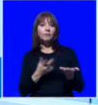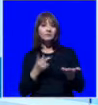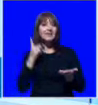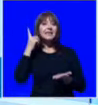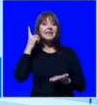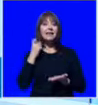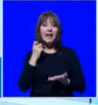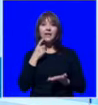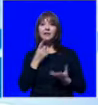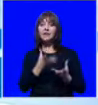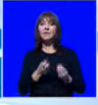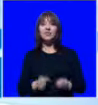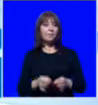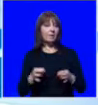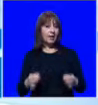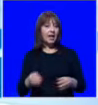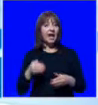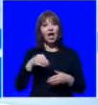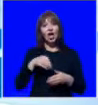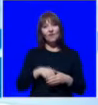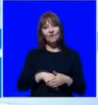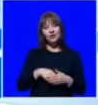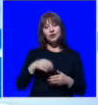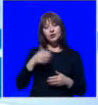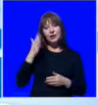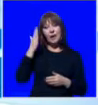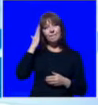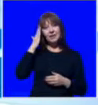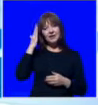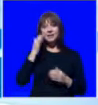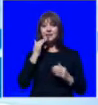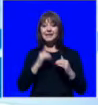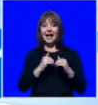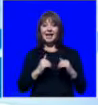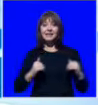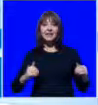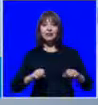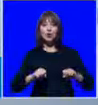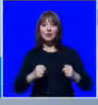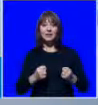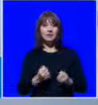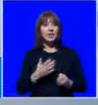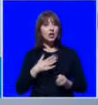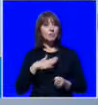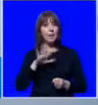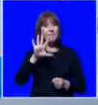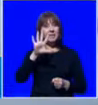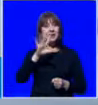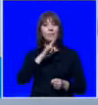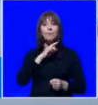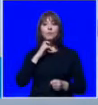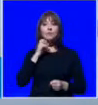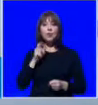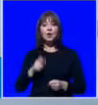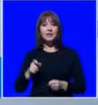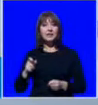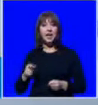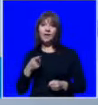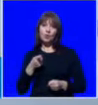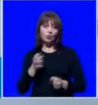мерки. Вътрешният министър днес се разграничи от насилието. Той каза, че има дори петима полицаи, за които е установено, че са си